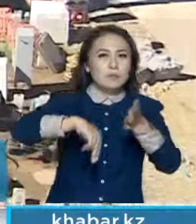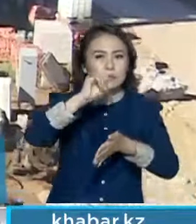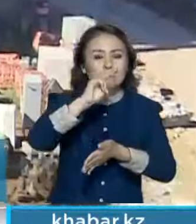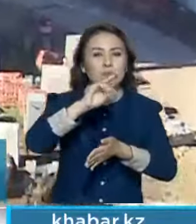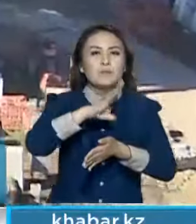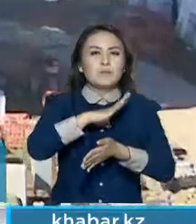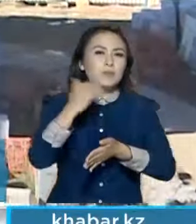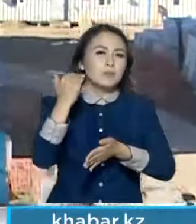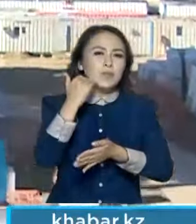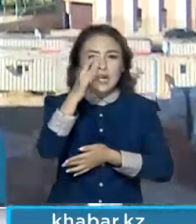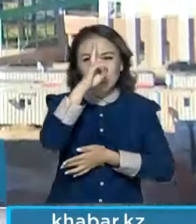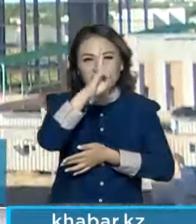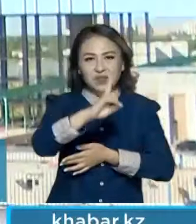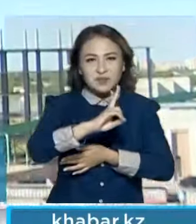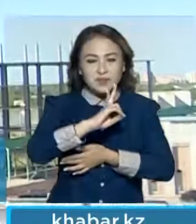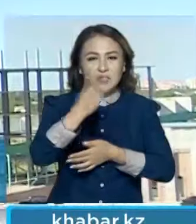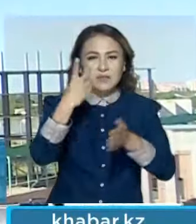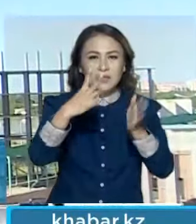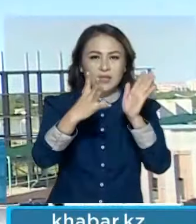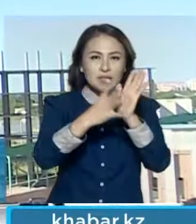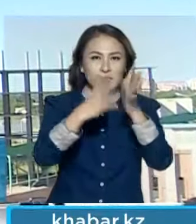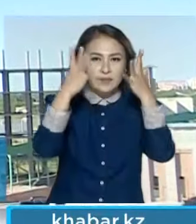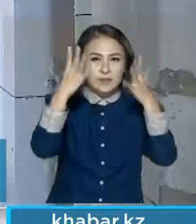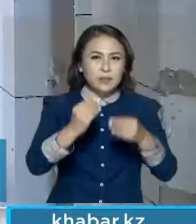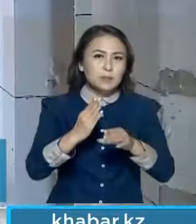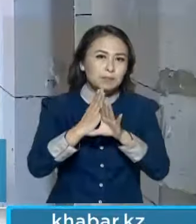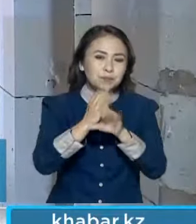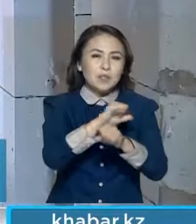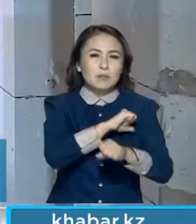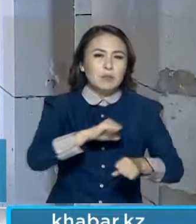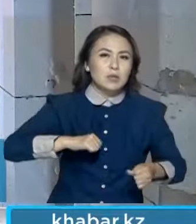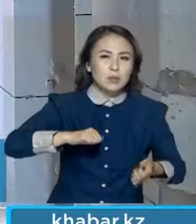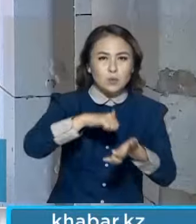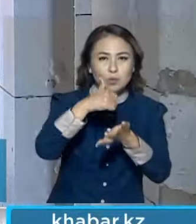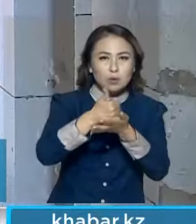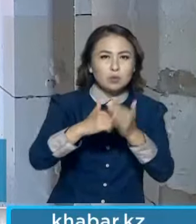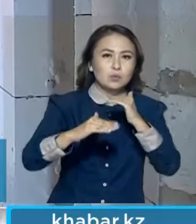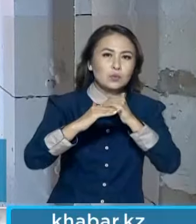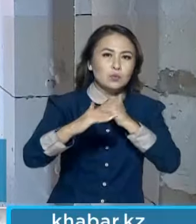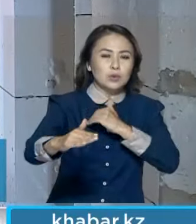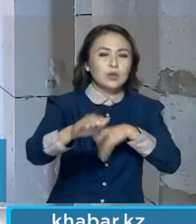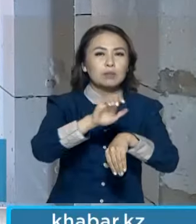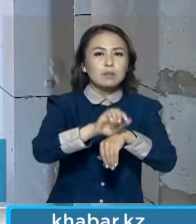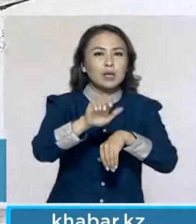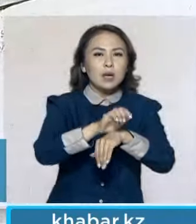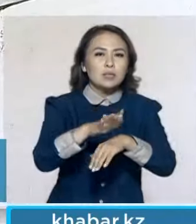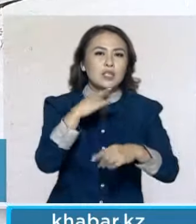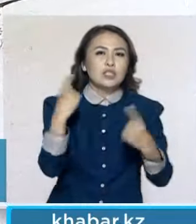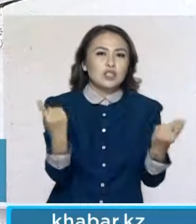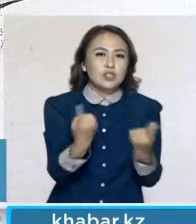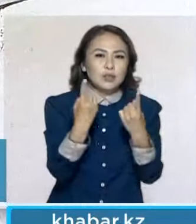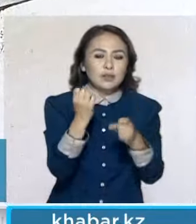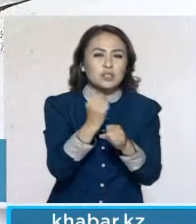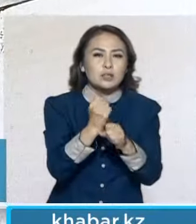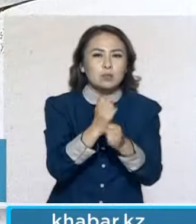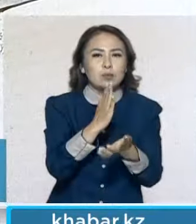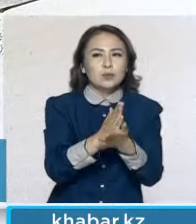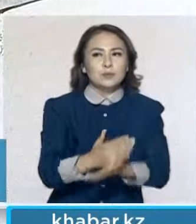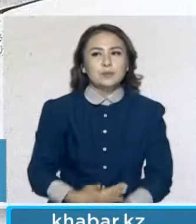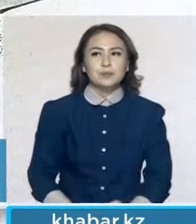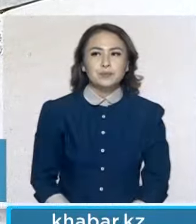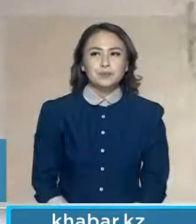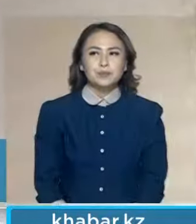процесі кемінде 2 айға созылса, енді ол 29 күнге кеміді. Ең бастысы, отандық өнім өндірушілерге бірқатар жеңілдік жасалып